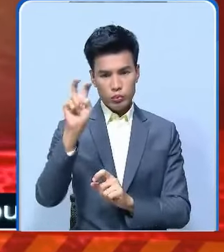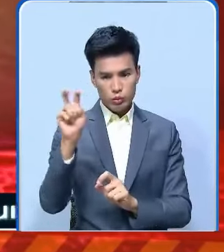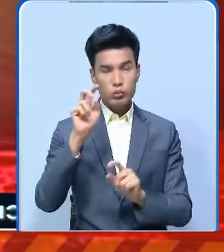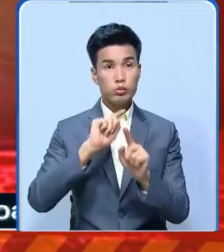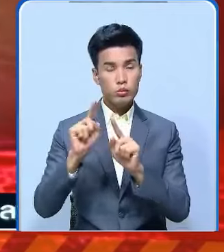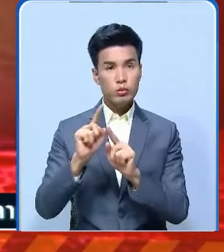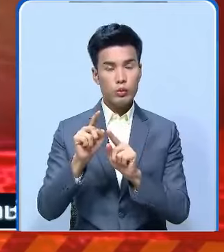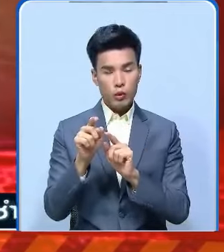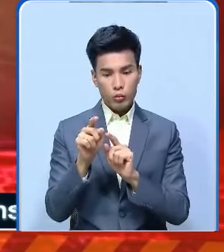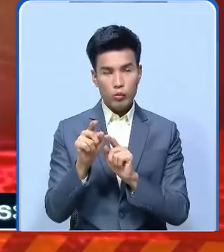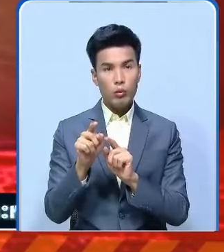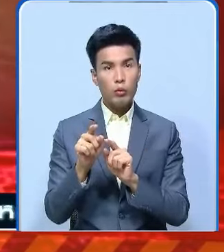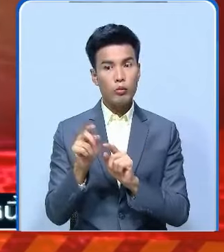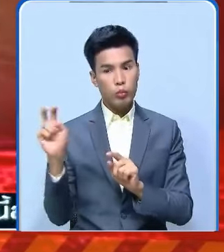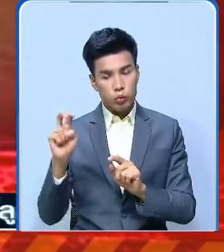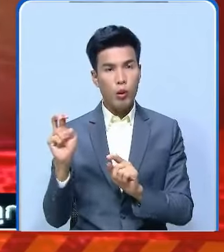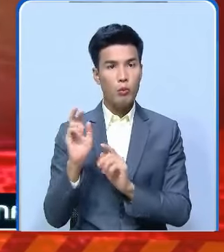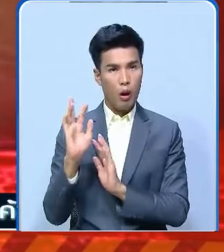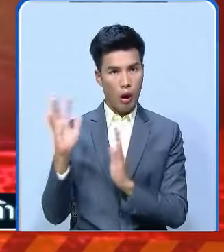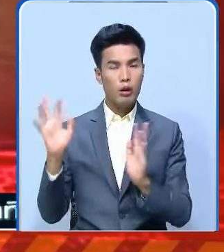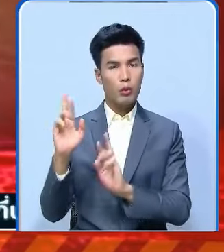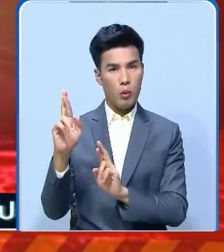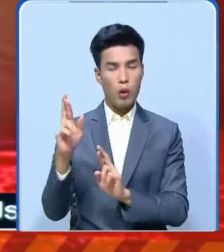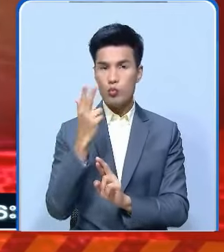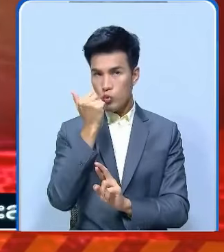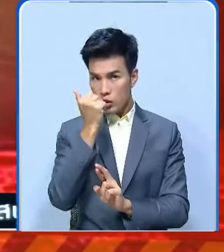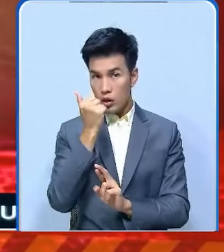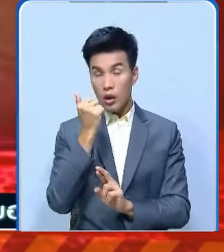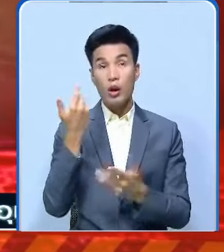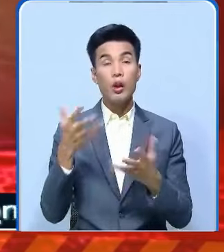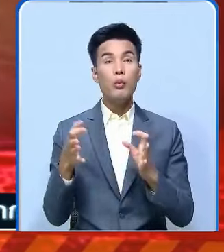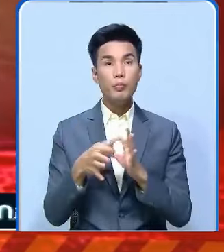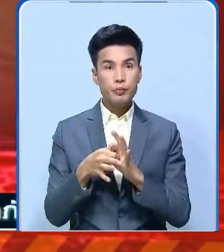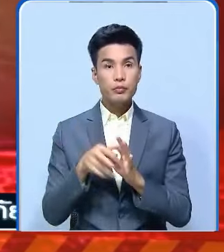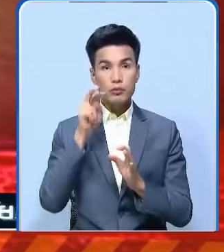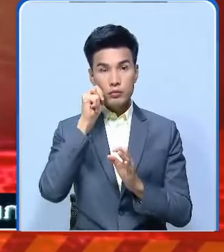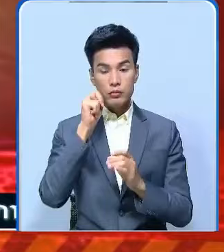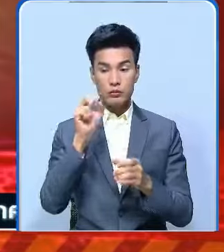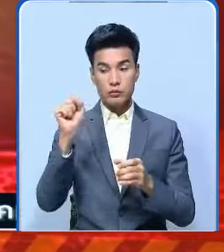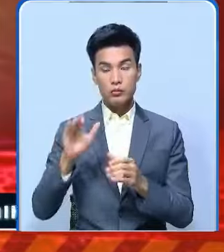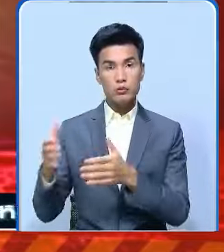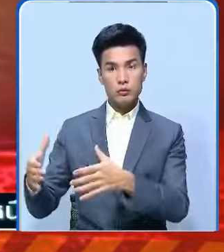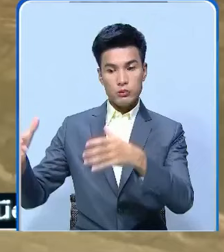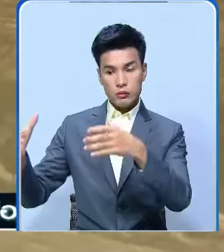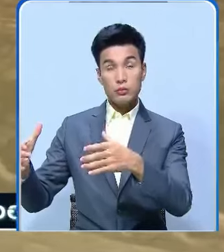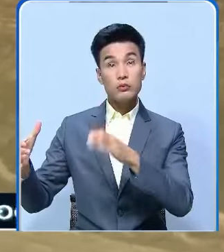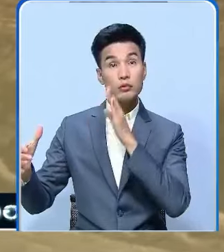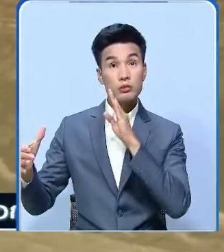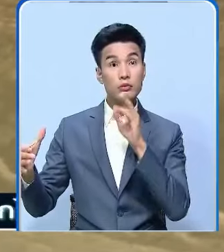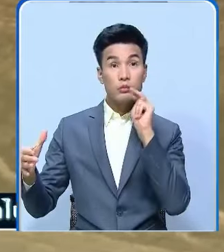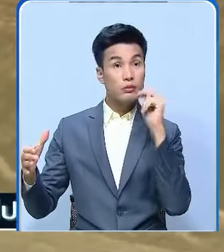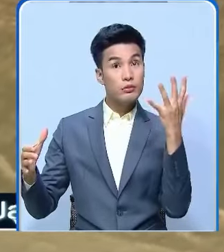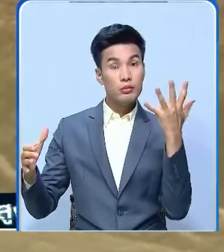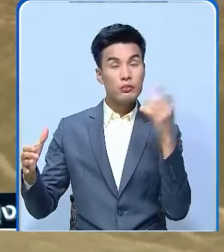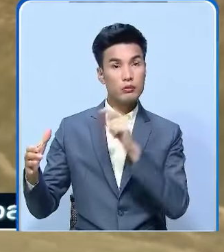มุมอับต่างๆหรือว่ากองสิ่งของนี่แหละค่ะอันนี้ต้องระวังเลยรวมถึงสำรองน้ำใส่ถังขนาดใหญ่ไว้หากว่าไม่มีน้ำประป